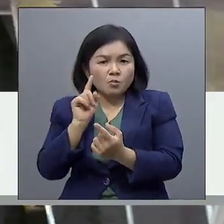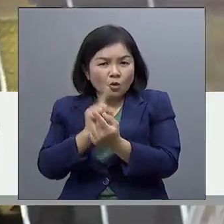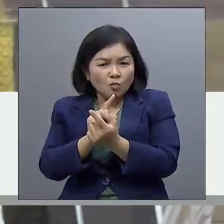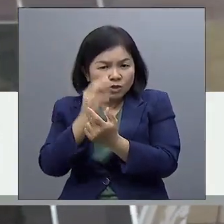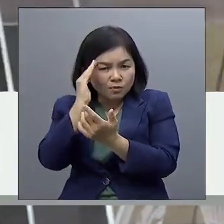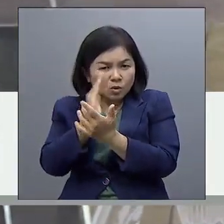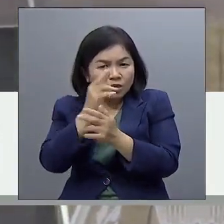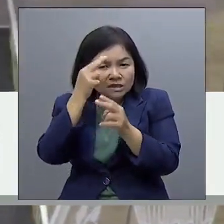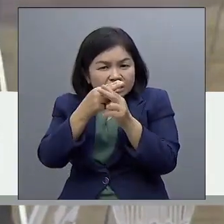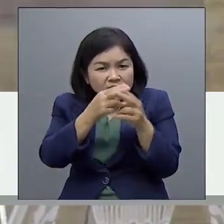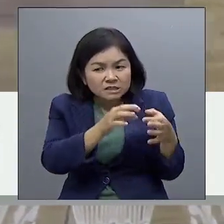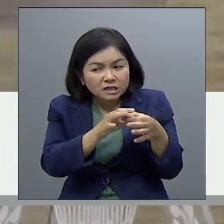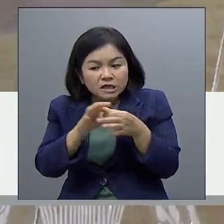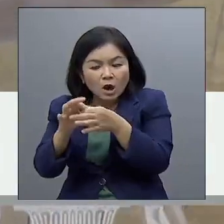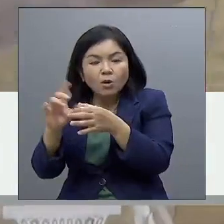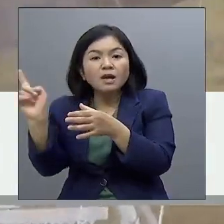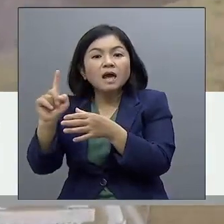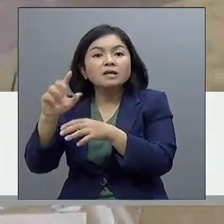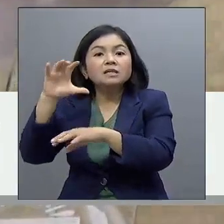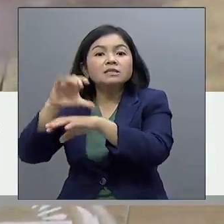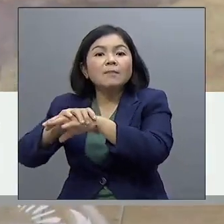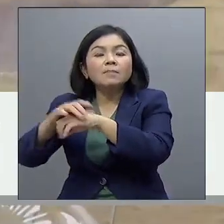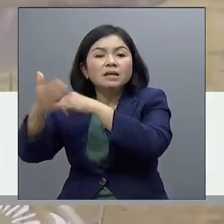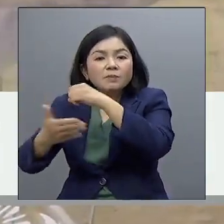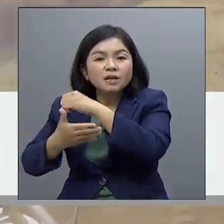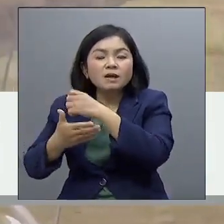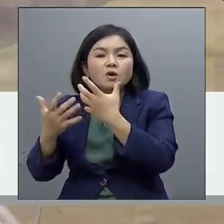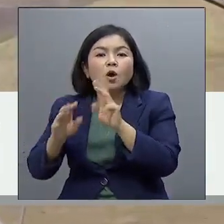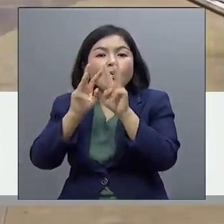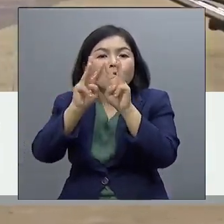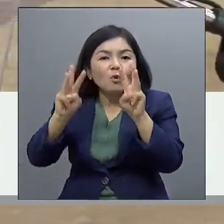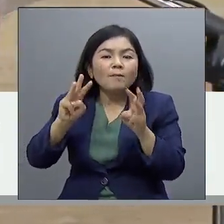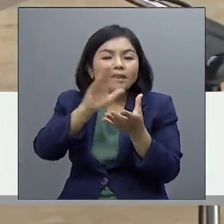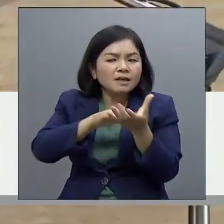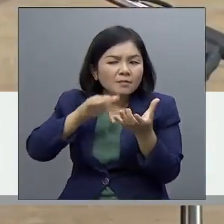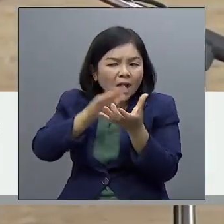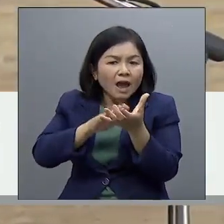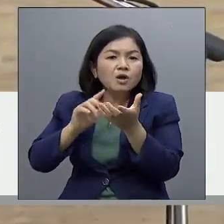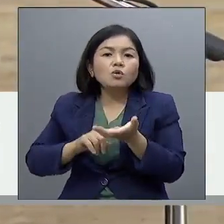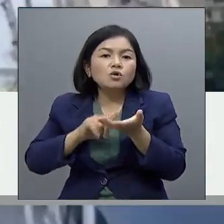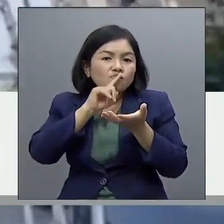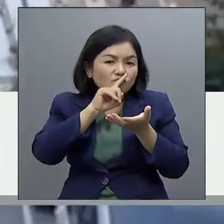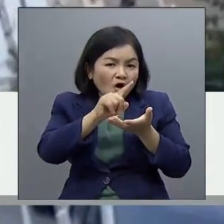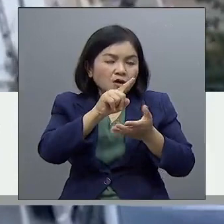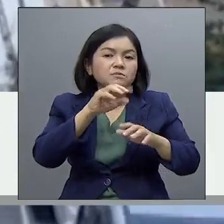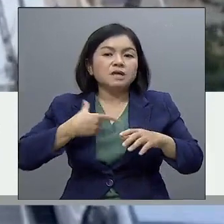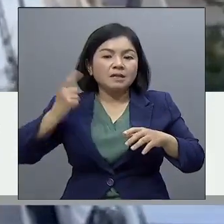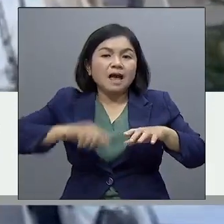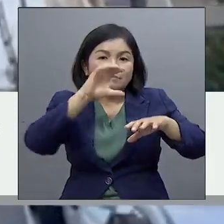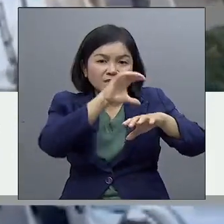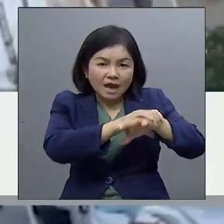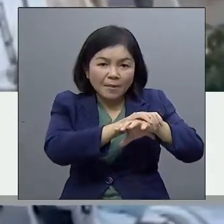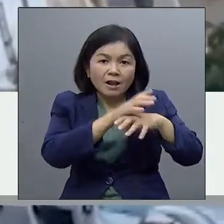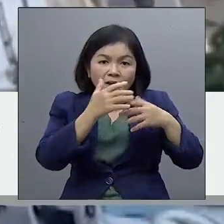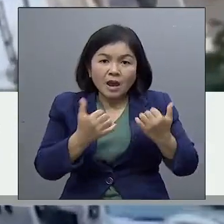ปเกี่ยวข้องกับเครือข่ายที่ถูกดำเนินคดียาเสพติดและเว็บพนันออนไลน์ก็เลยเสนอศาลออกหมายจับแต่ก็มีการถอนหมาย